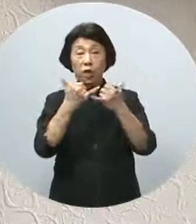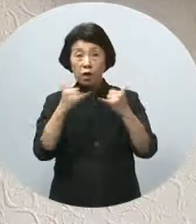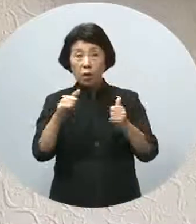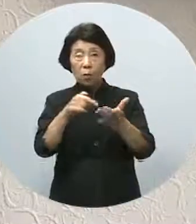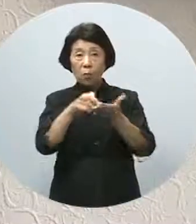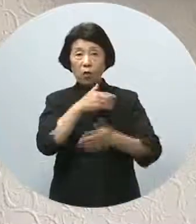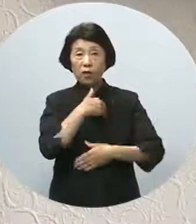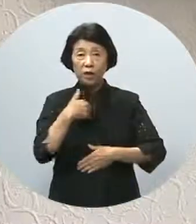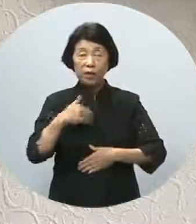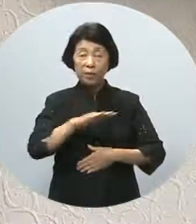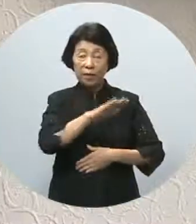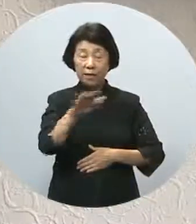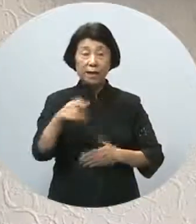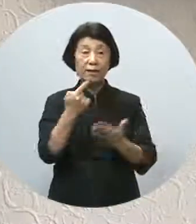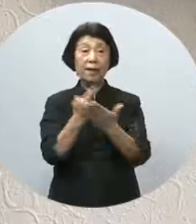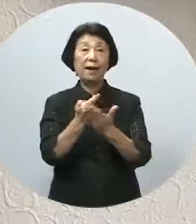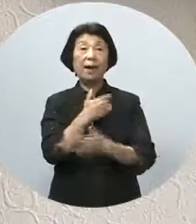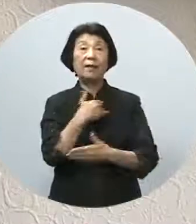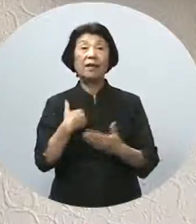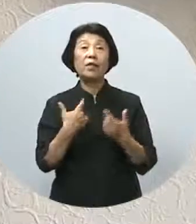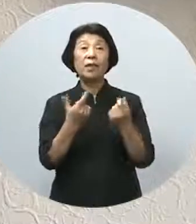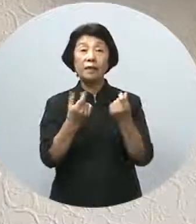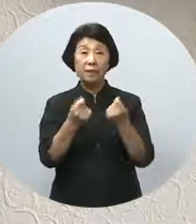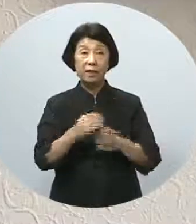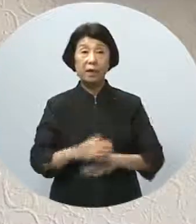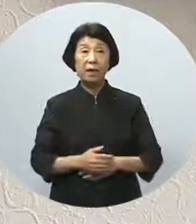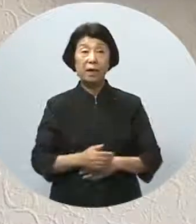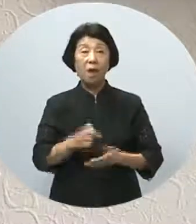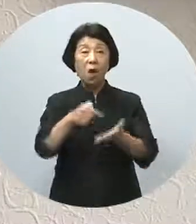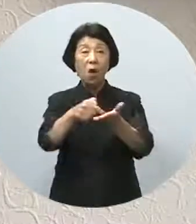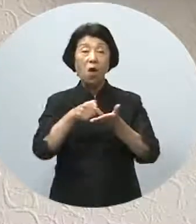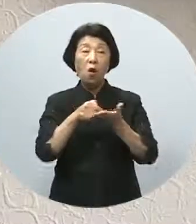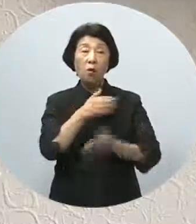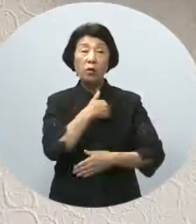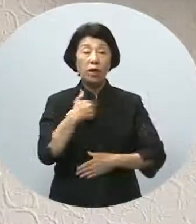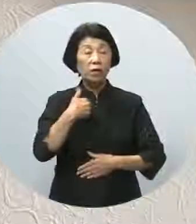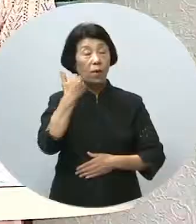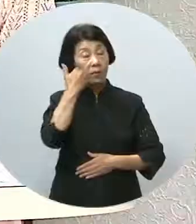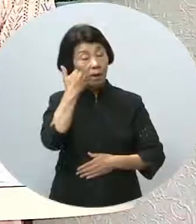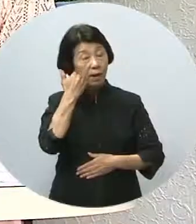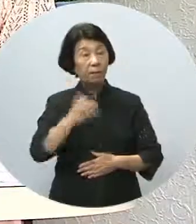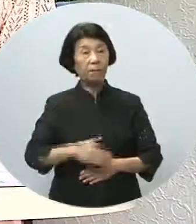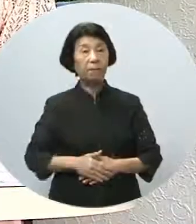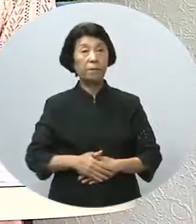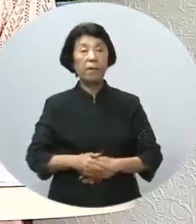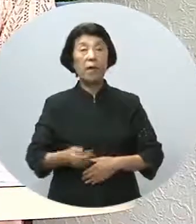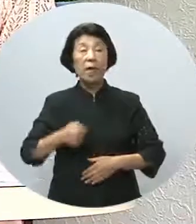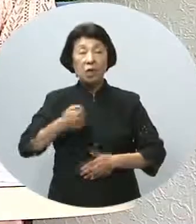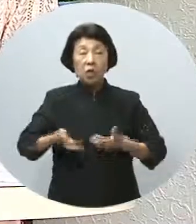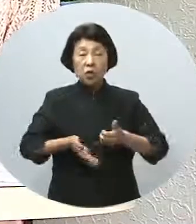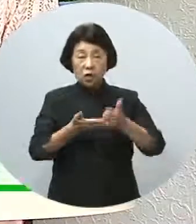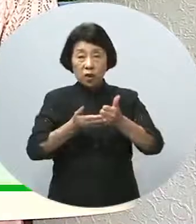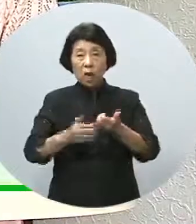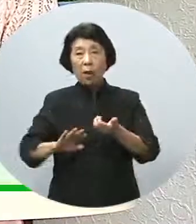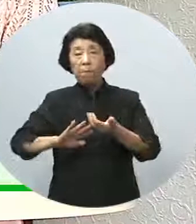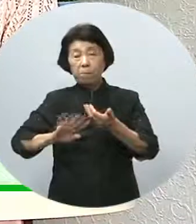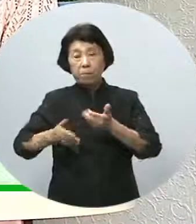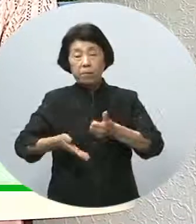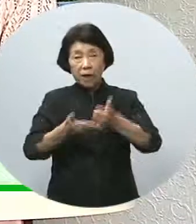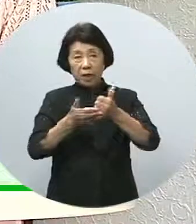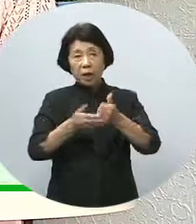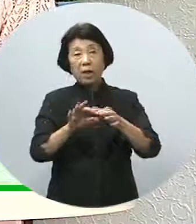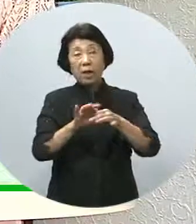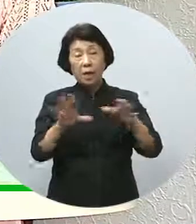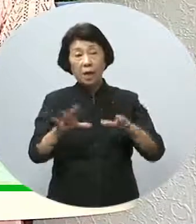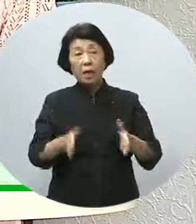で皆さん参加できますよねどういった方が応募できるんですか8自薦他薦は問わず建物